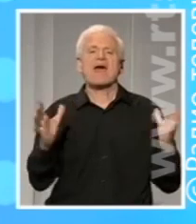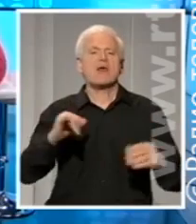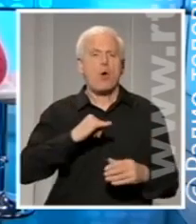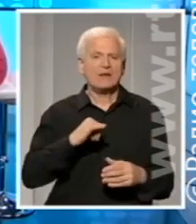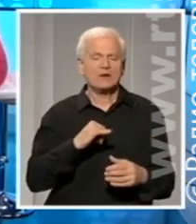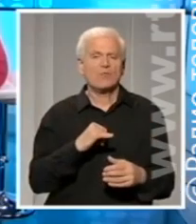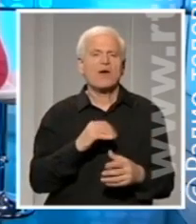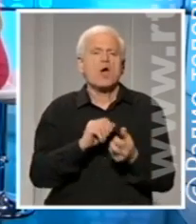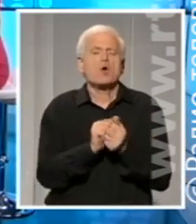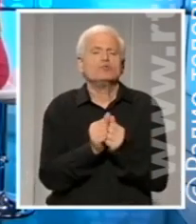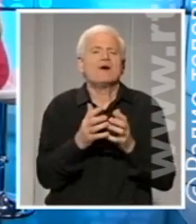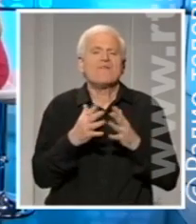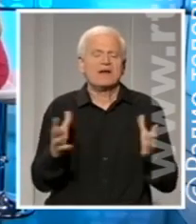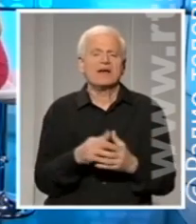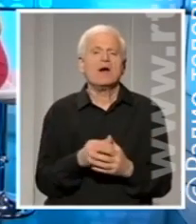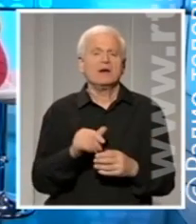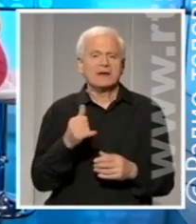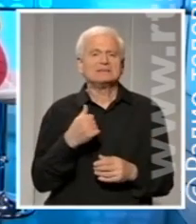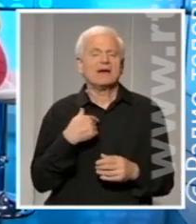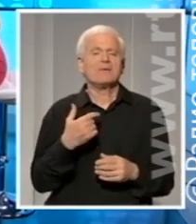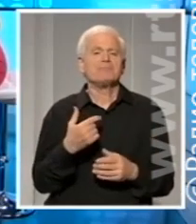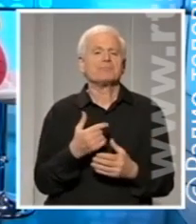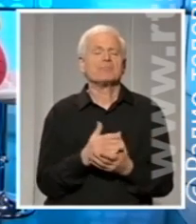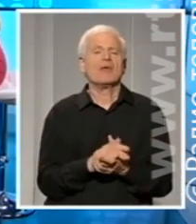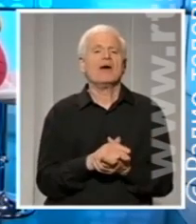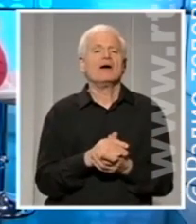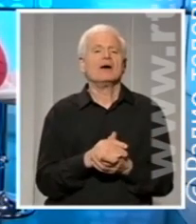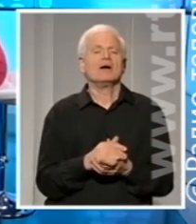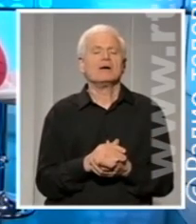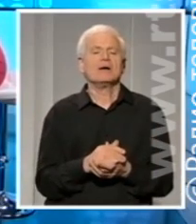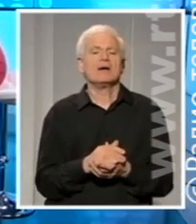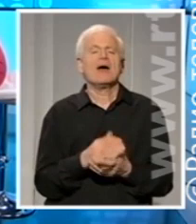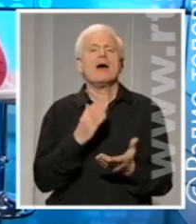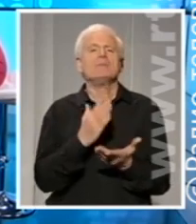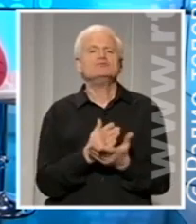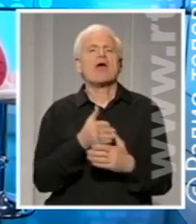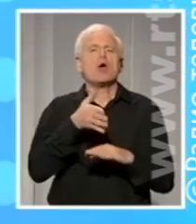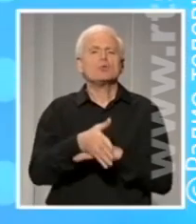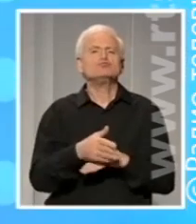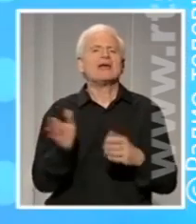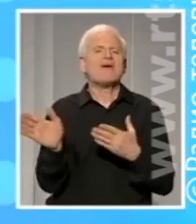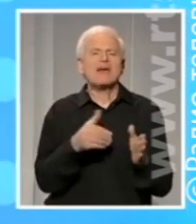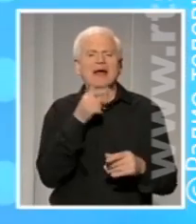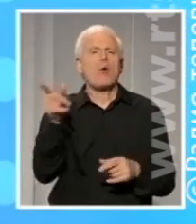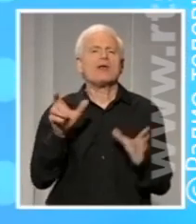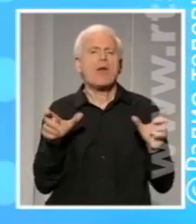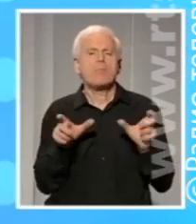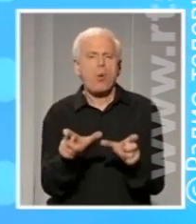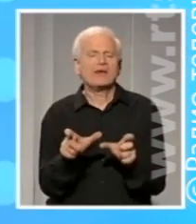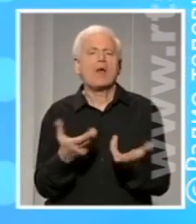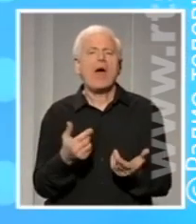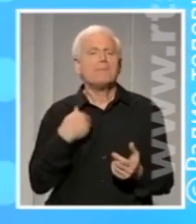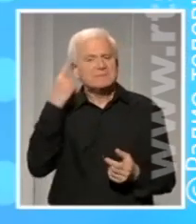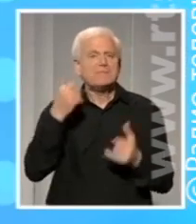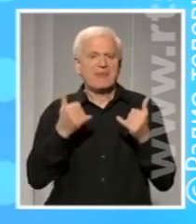ogromno interesovanje, i kako su meni rekli kolege koje ljudi, se bave time, bit će još nekih novih adresa na internetu. Ljudi gledaju i južni vetar i svašta nešto i onda blokiraju. Međutim, danas